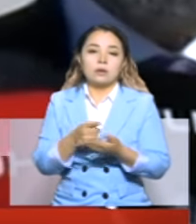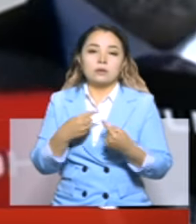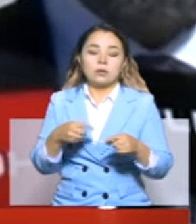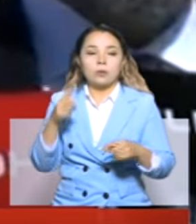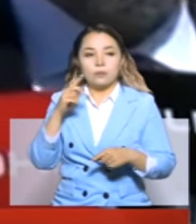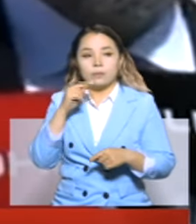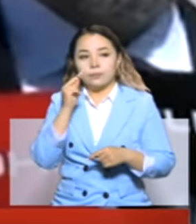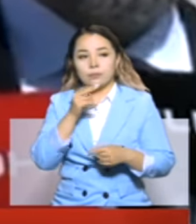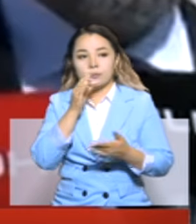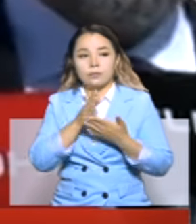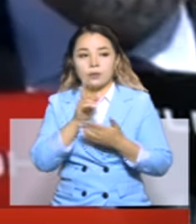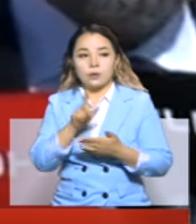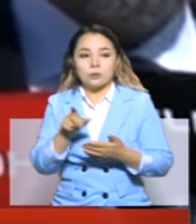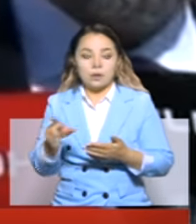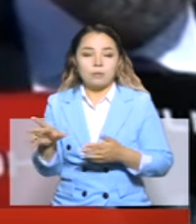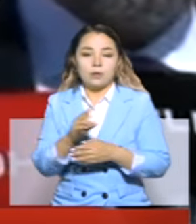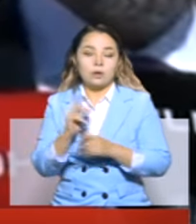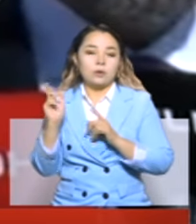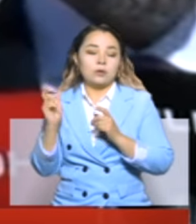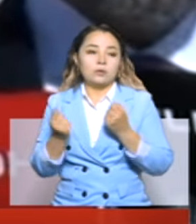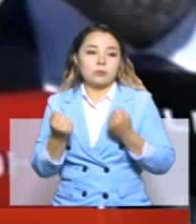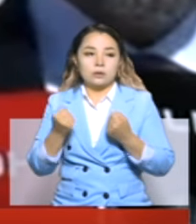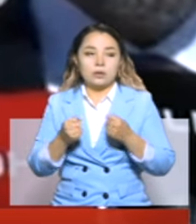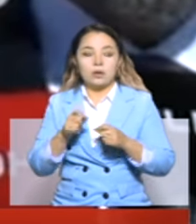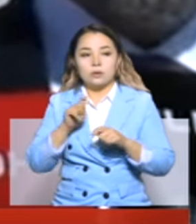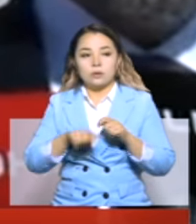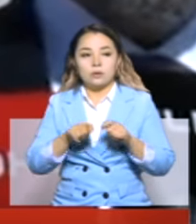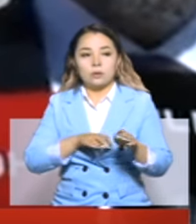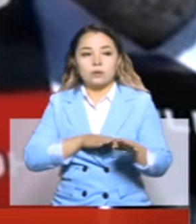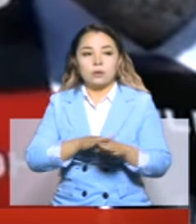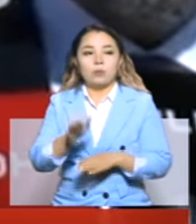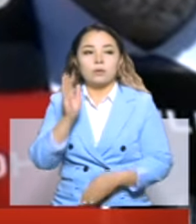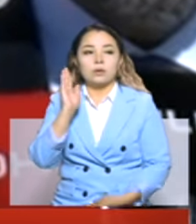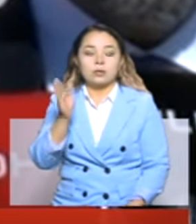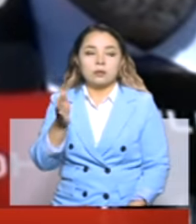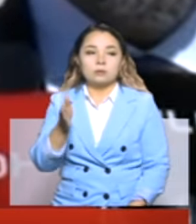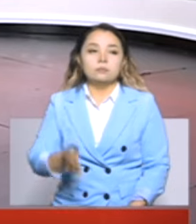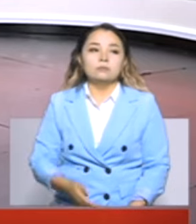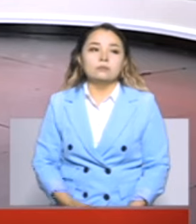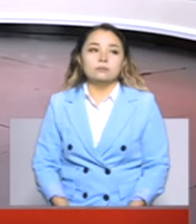күдік туындаса, жолаушының барлық жүктері толық тексеріледі.